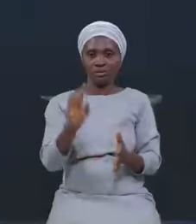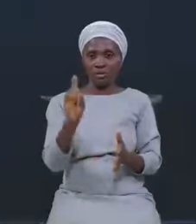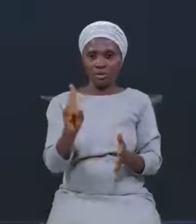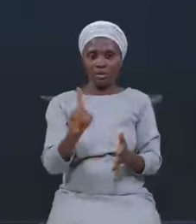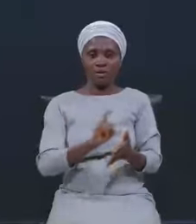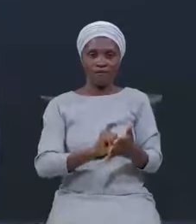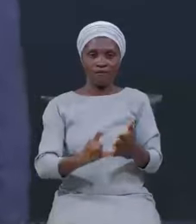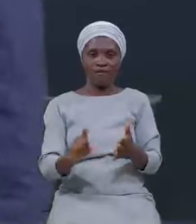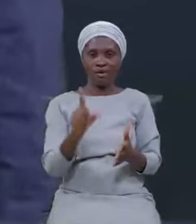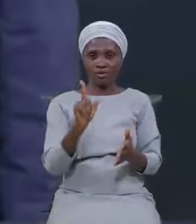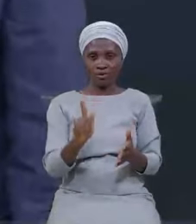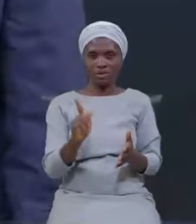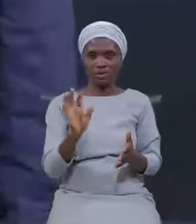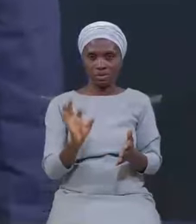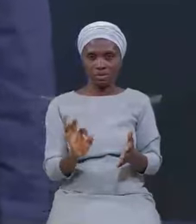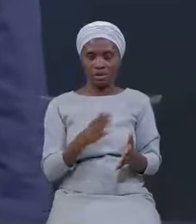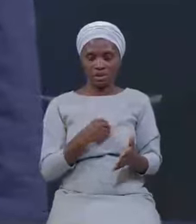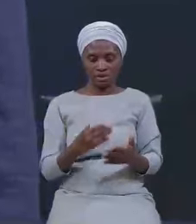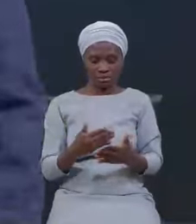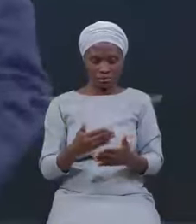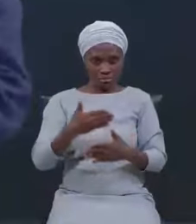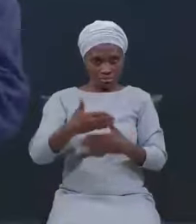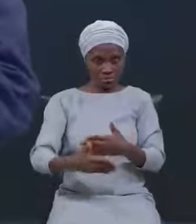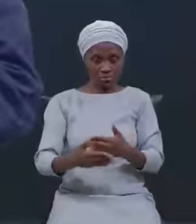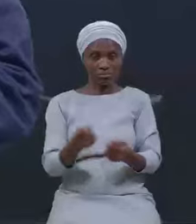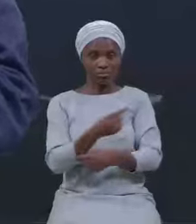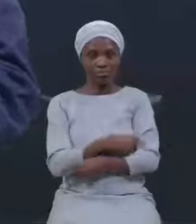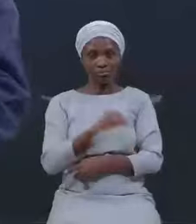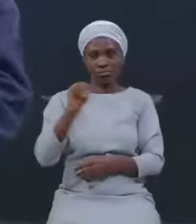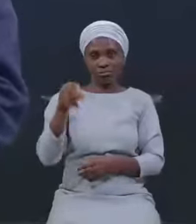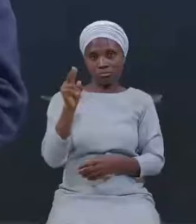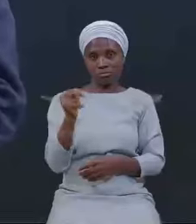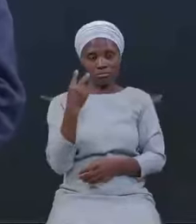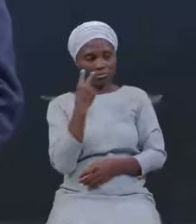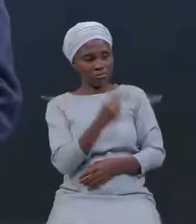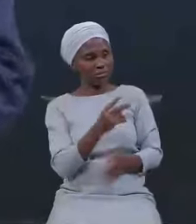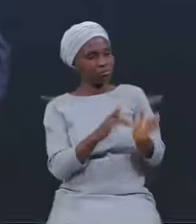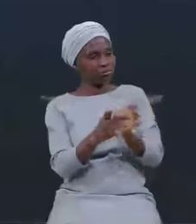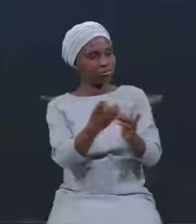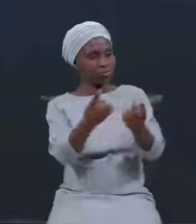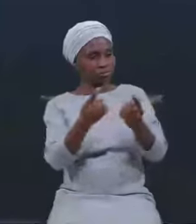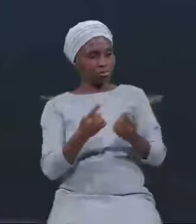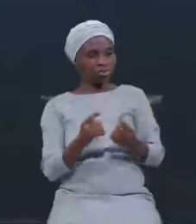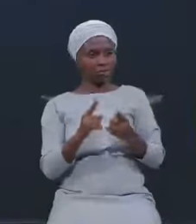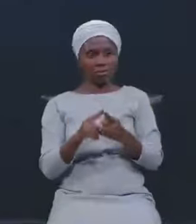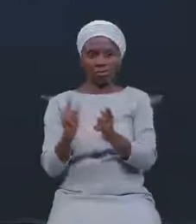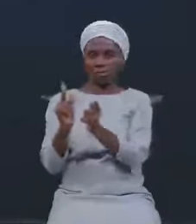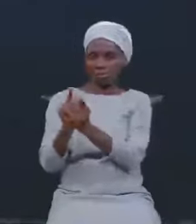Jean 1, 29. Le lendemain, Jean vit Jésus venant à lui et il s'écria, «